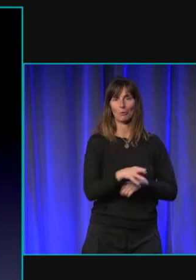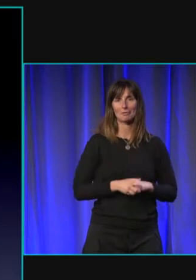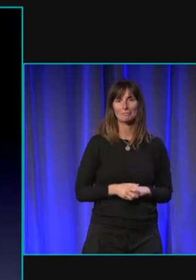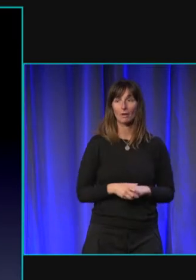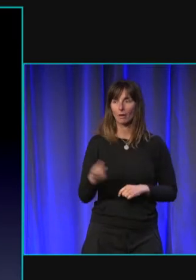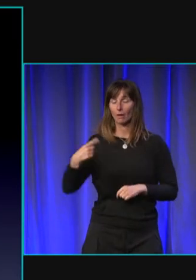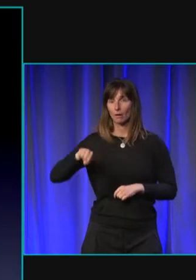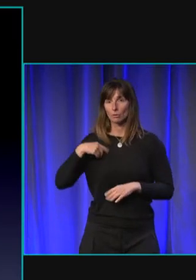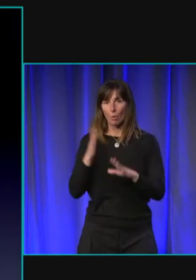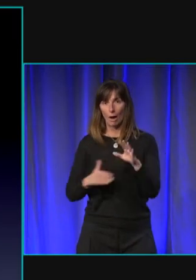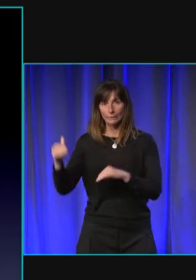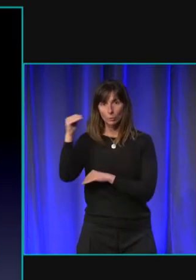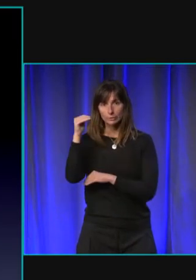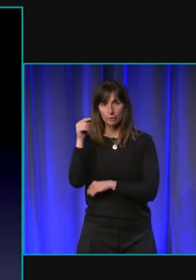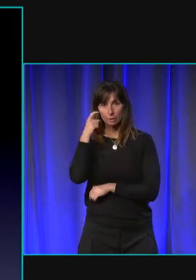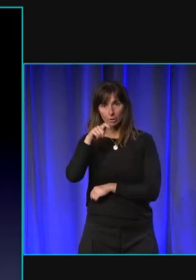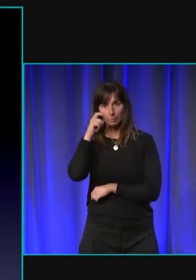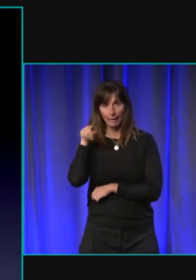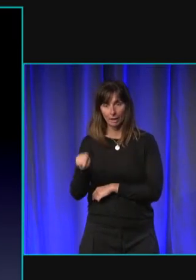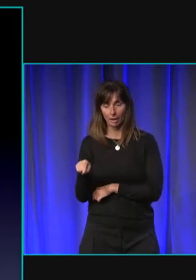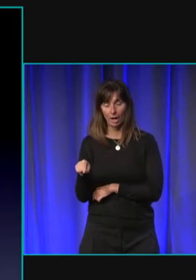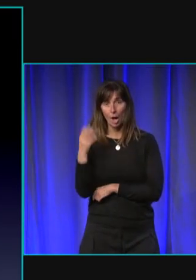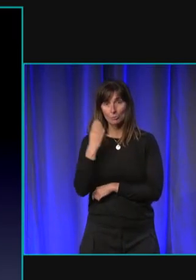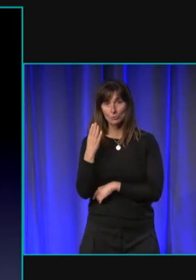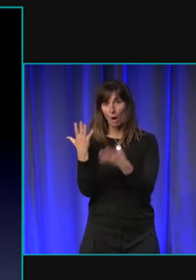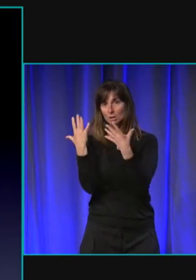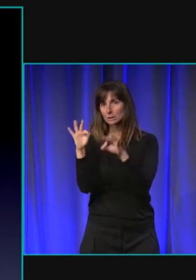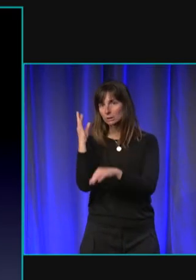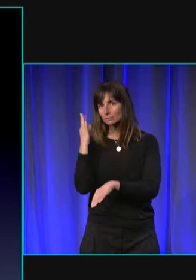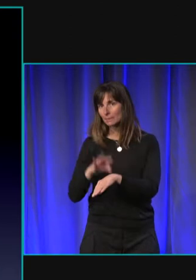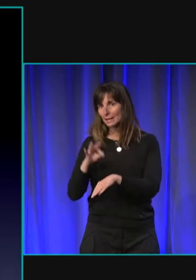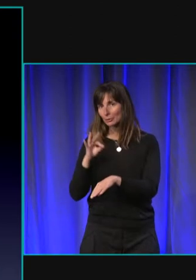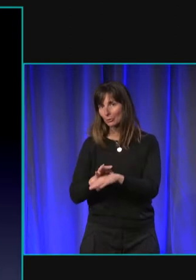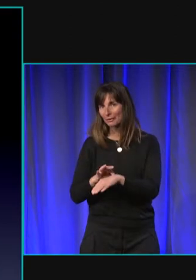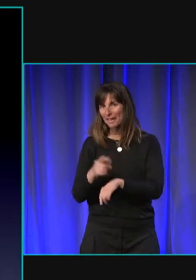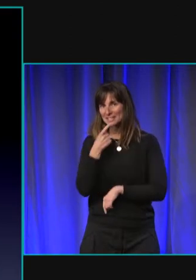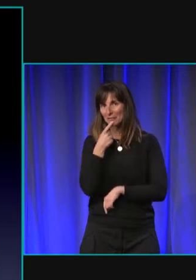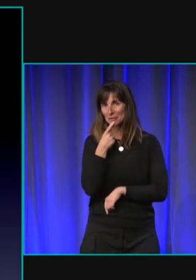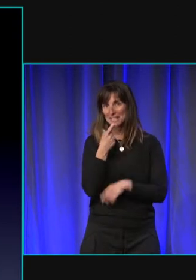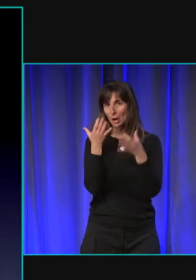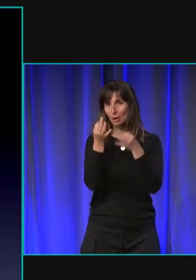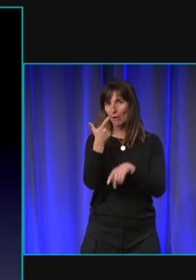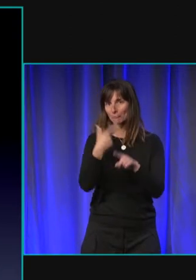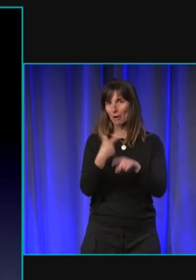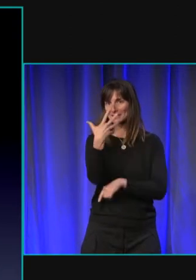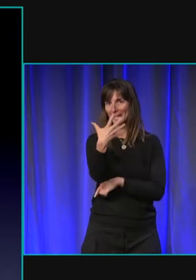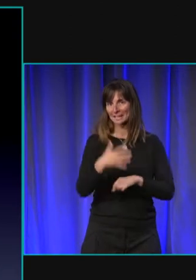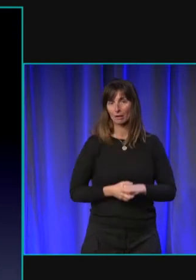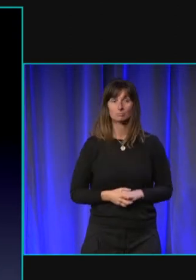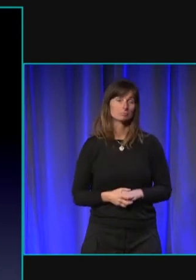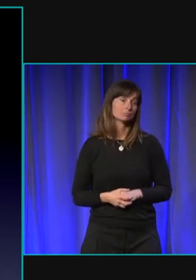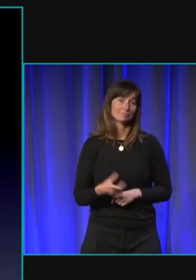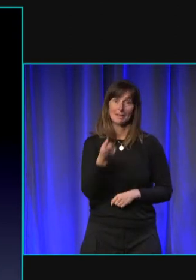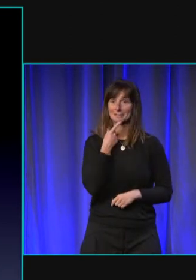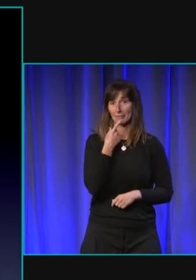nous, en tant qu'adultes, vous voyez, il faut au moins 10 minutes, c'est-à-dire 5 fois plus de temps. Donc on ne pourra jamais